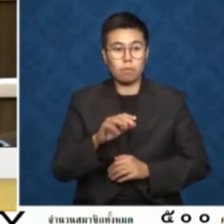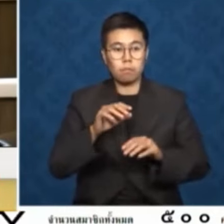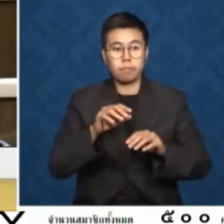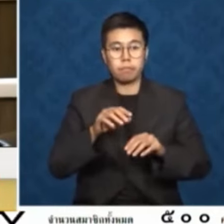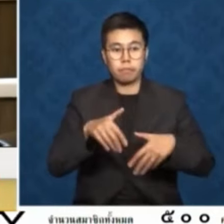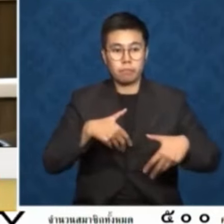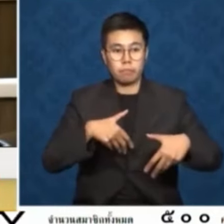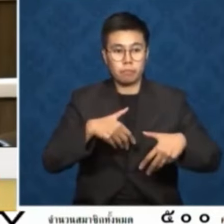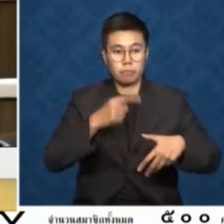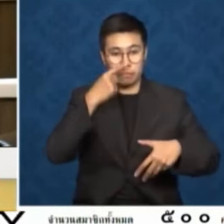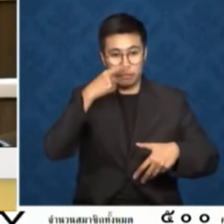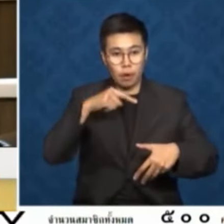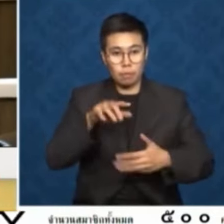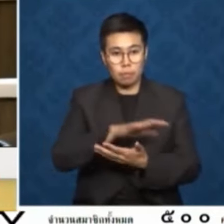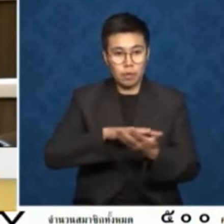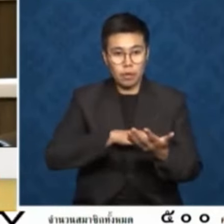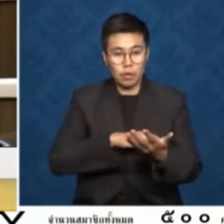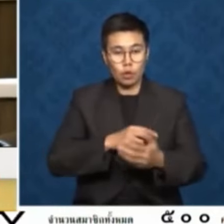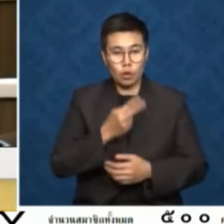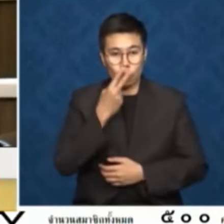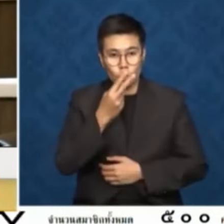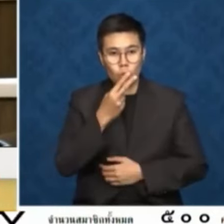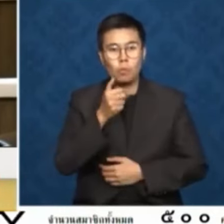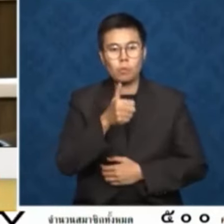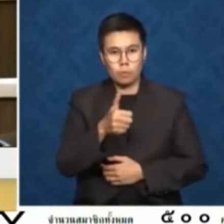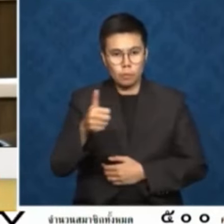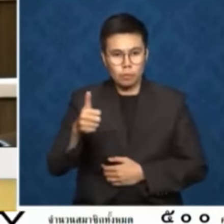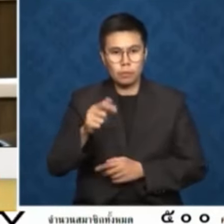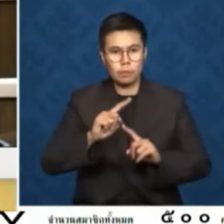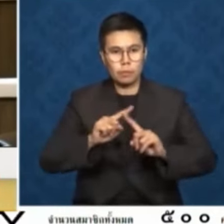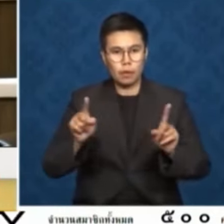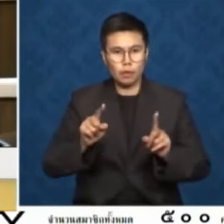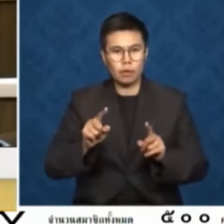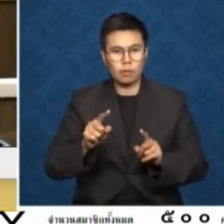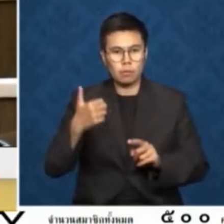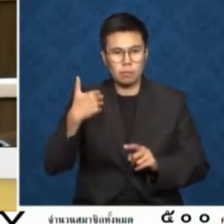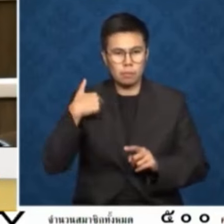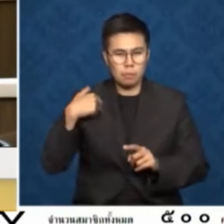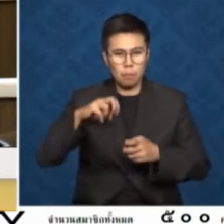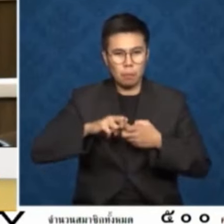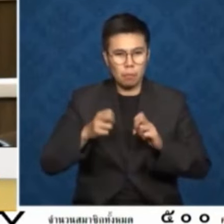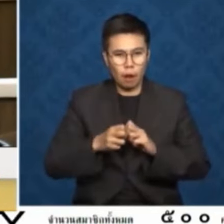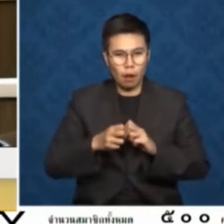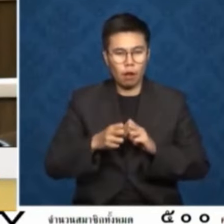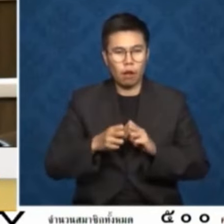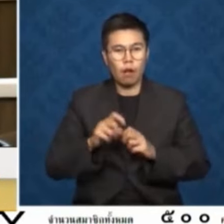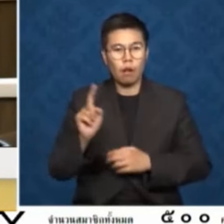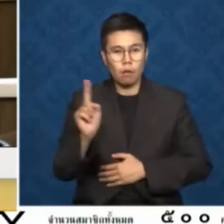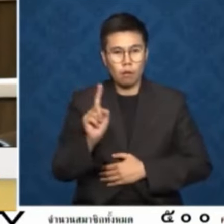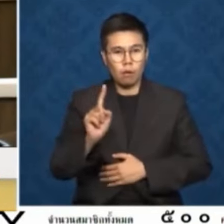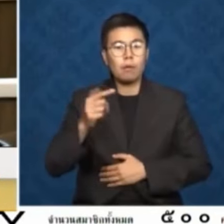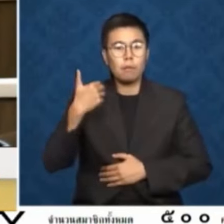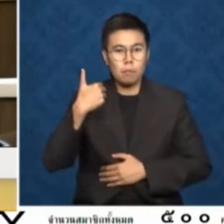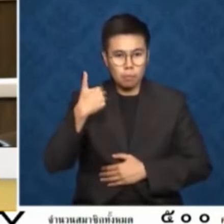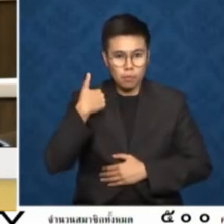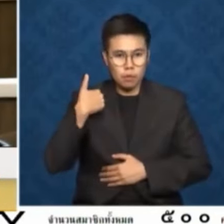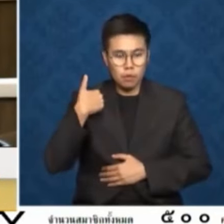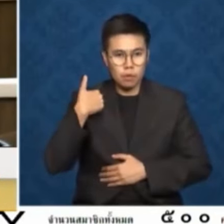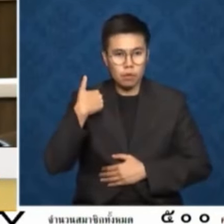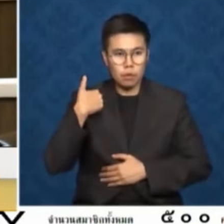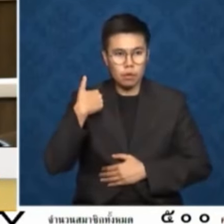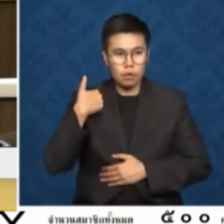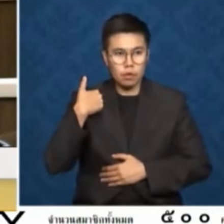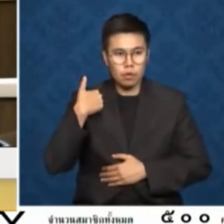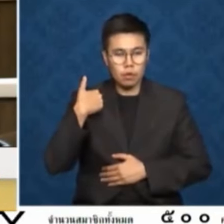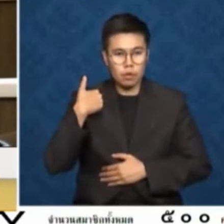ประเทศได้พัฒนามาด้วยดีตลอดแต่ก็สะดุดจุดลงเพราะมีเรื่องฉุด